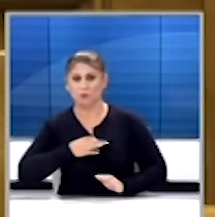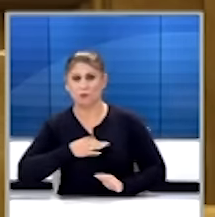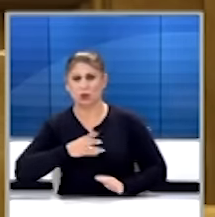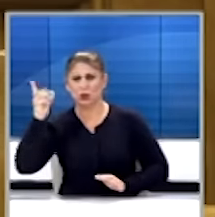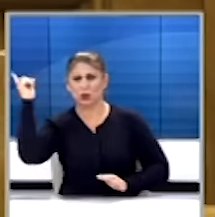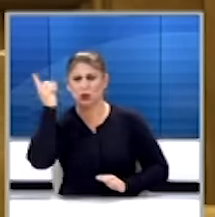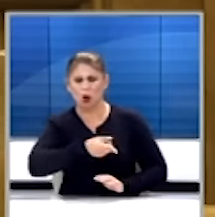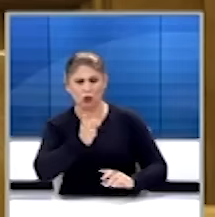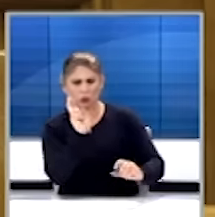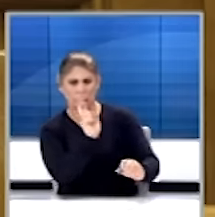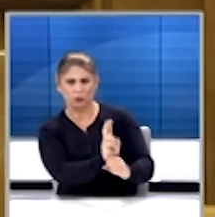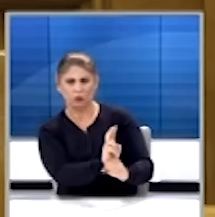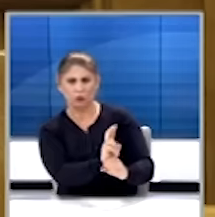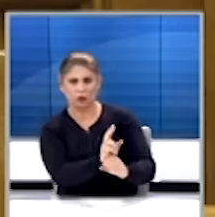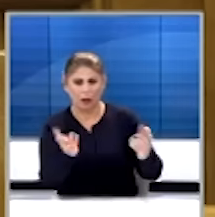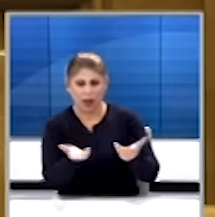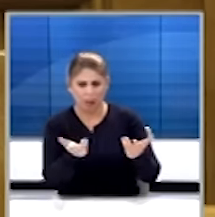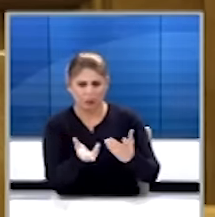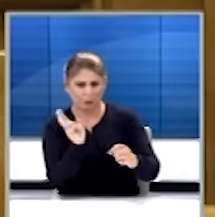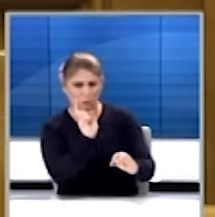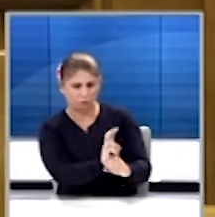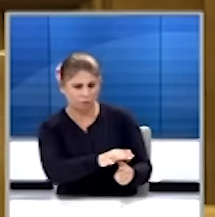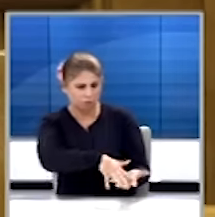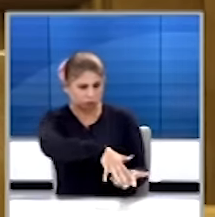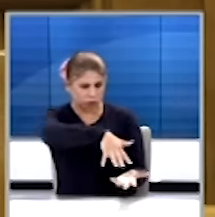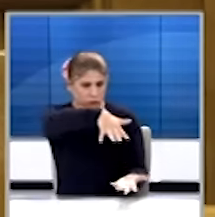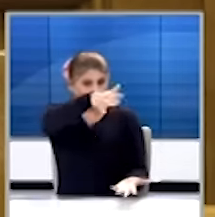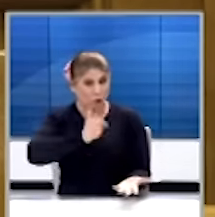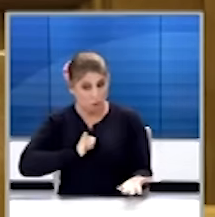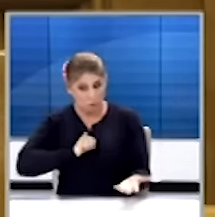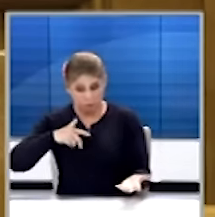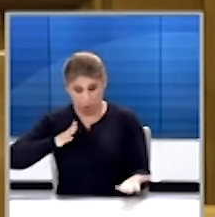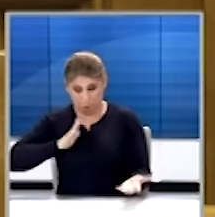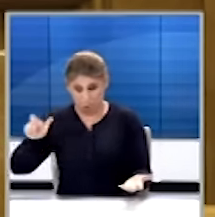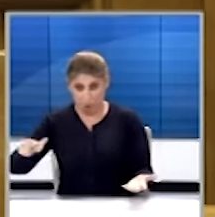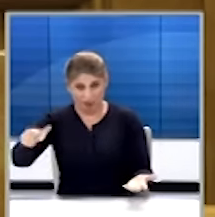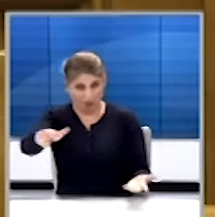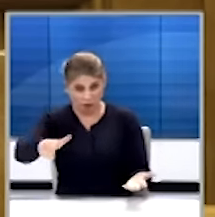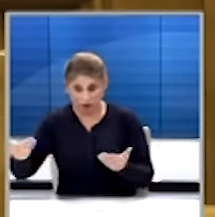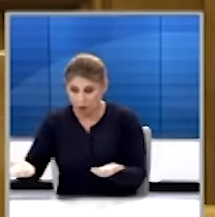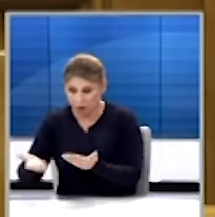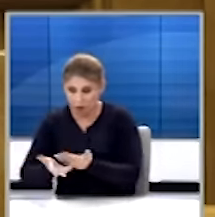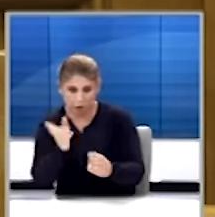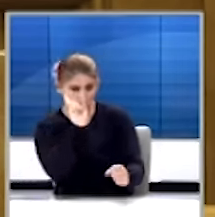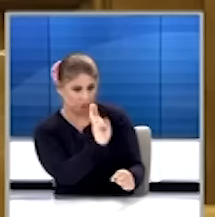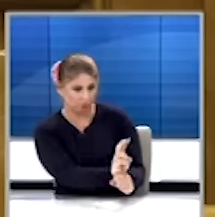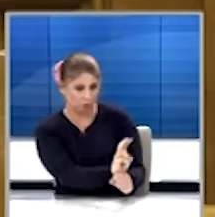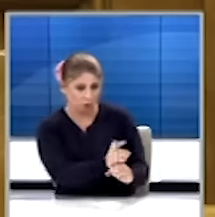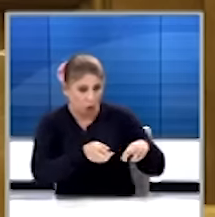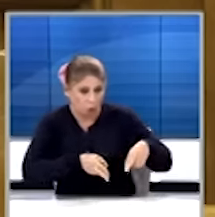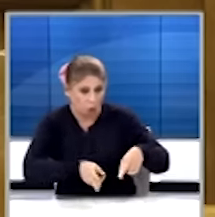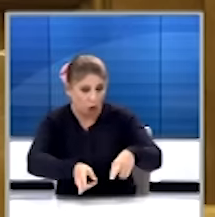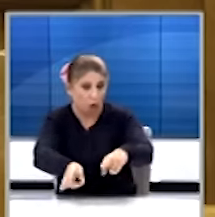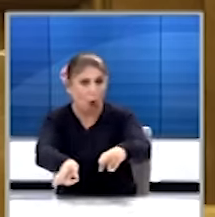των υπολοιμάτων από τους καθαρισμούς που όντως έκαναν οι πολίτες, τα οποία ξέμειναν στους δρόμους έτοιμα